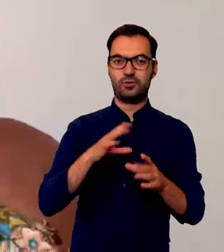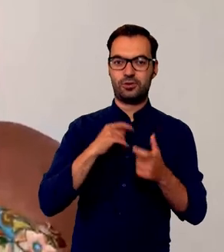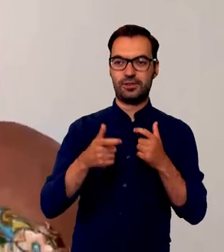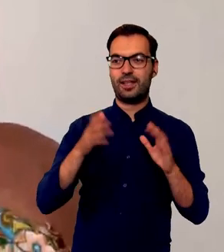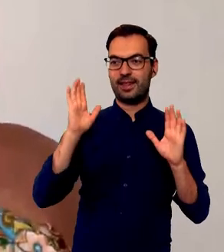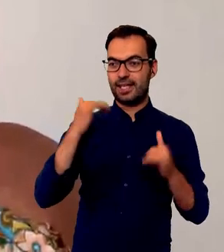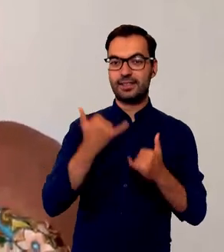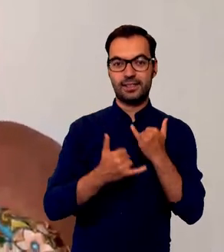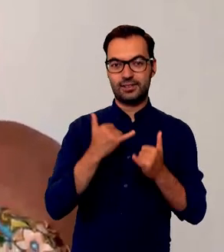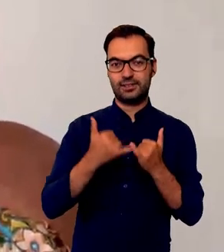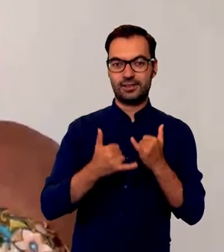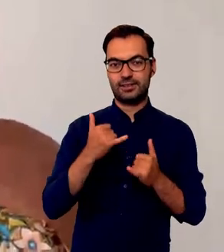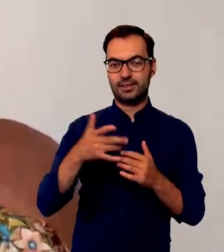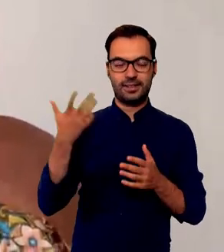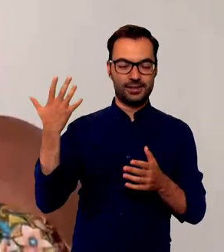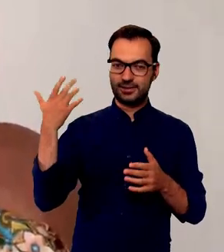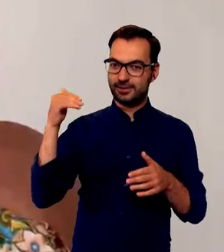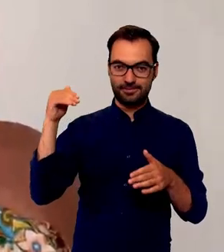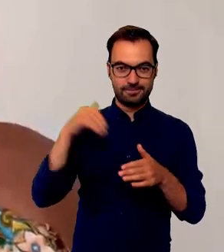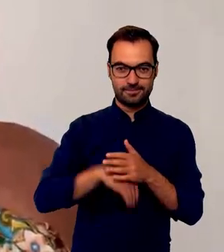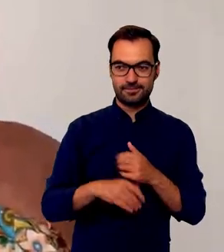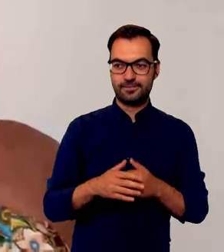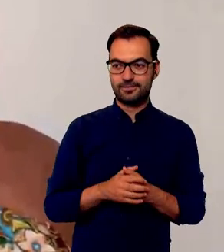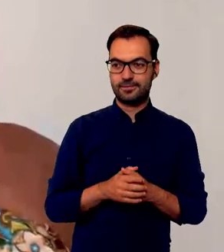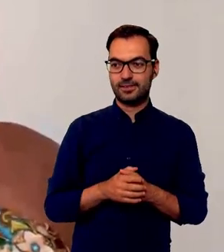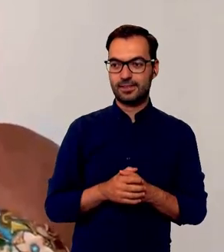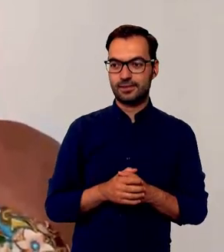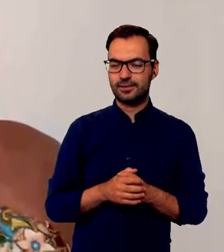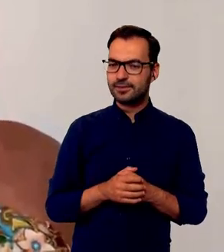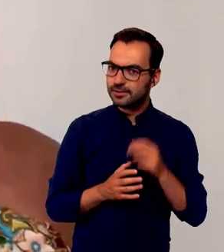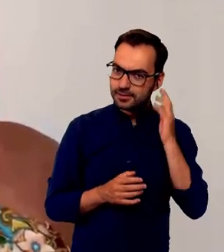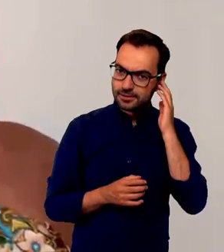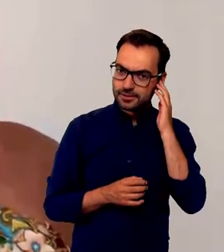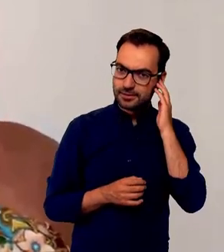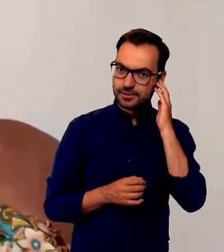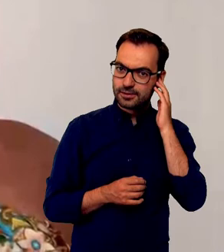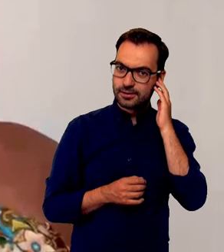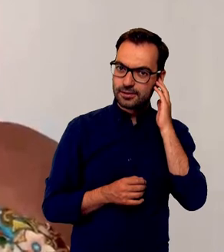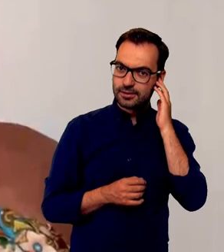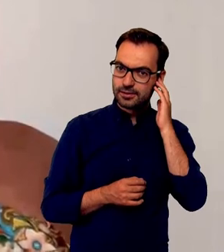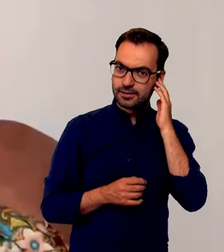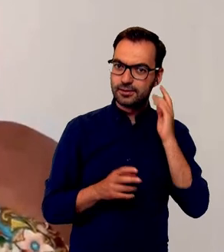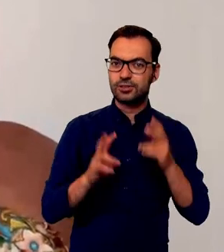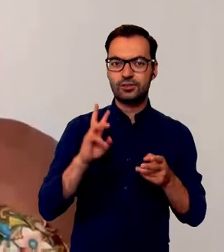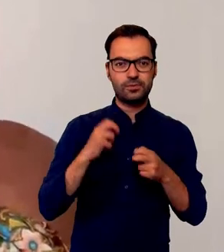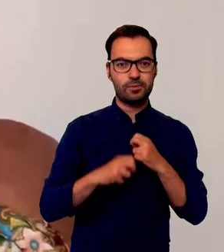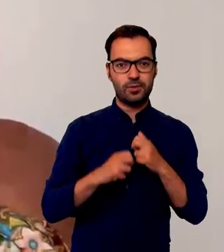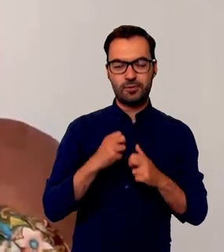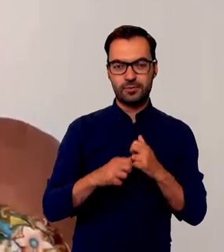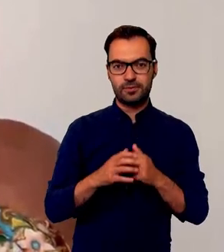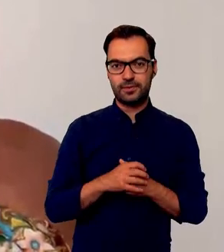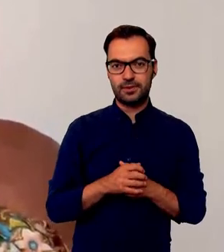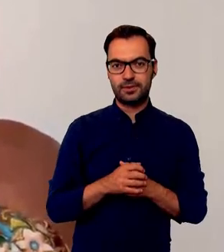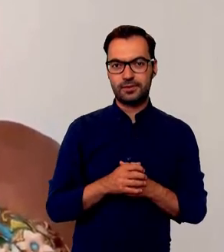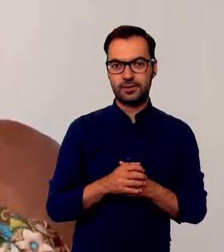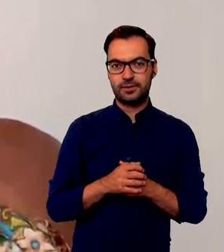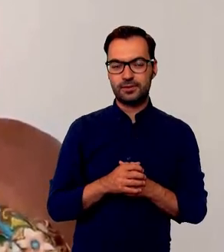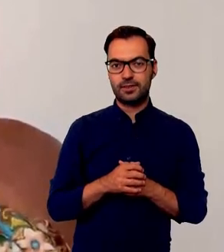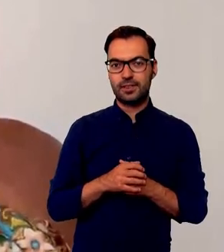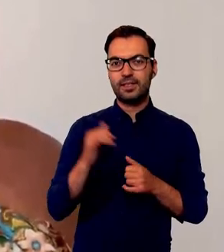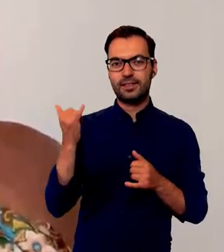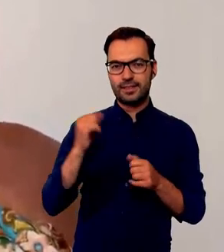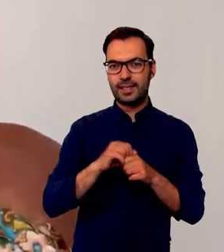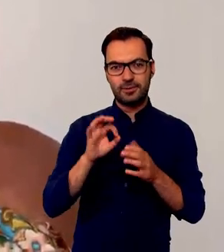nawet jak jesteście na samym dnie i nawet jeżeli nie możecie od tego dna odbić, to popała, może znajdzie się gdzieś